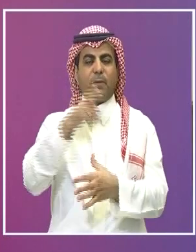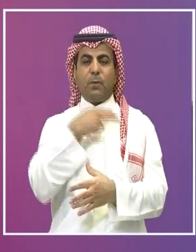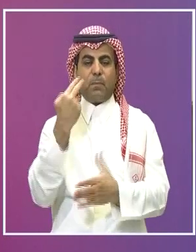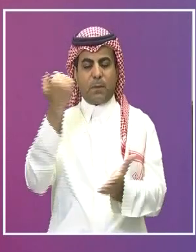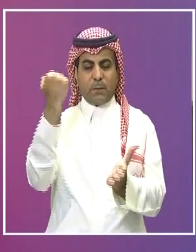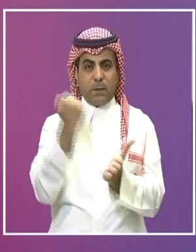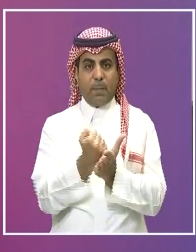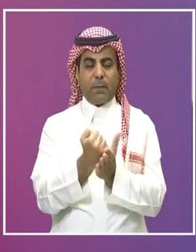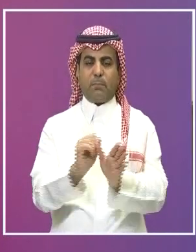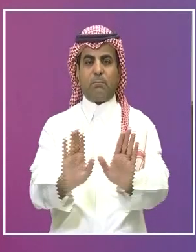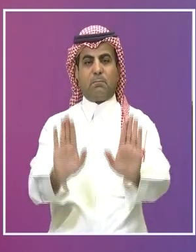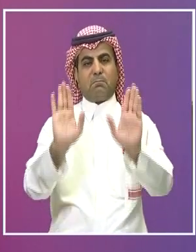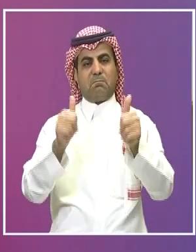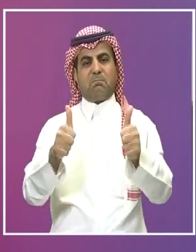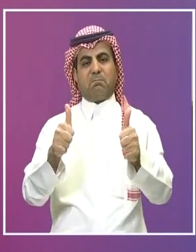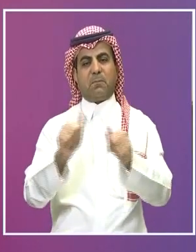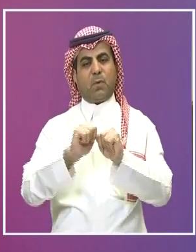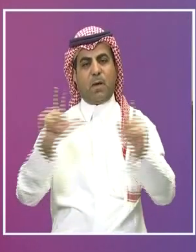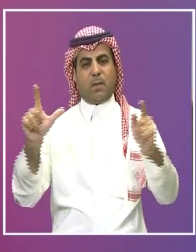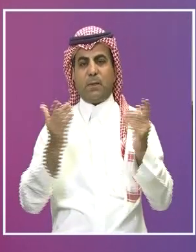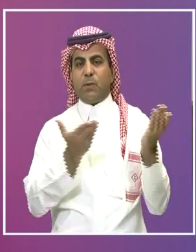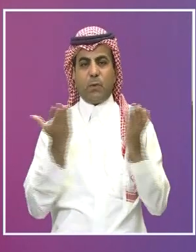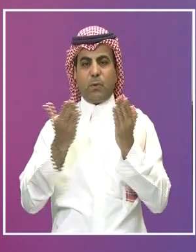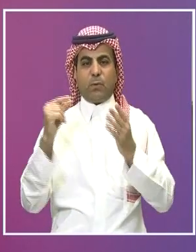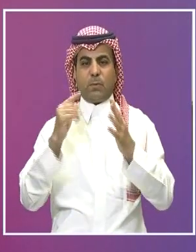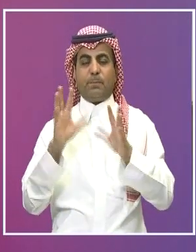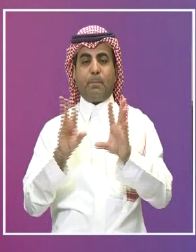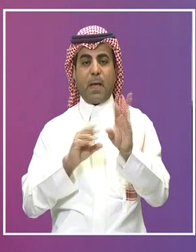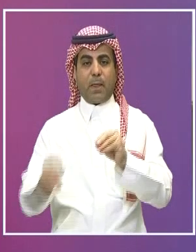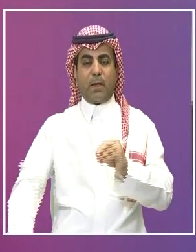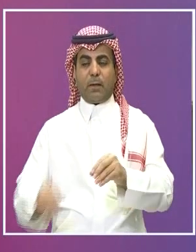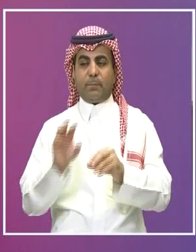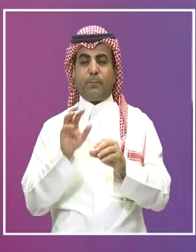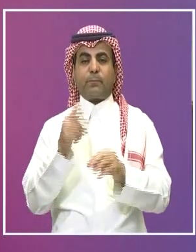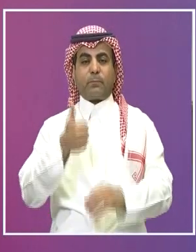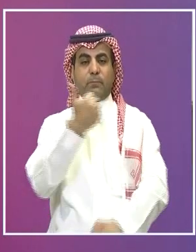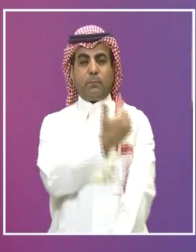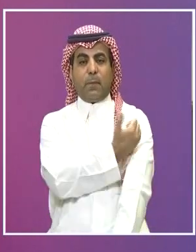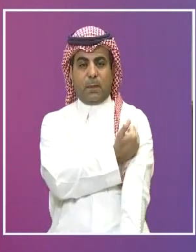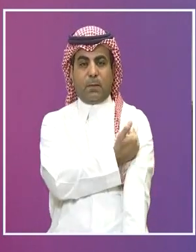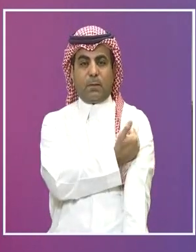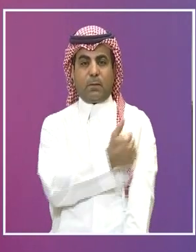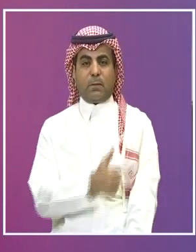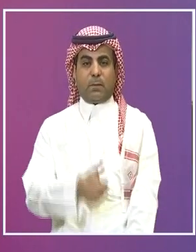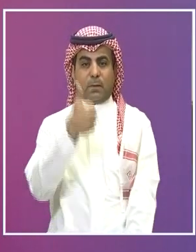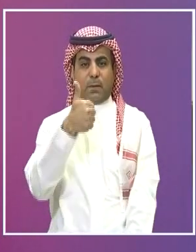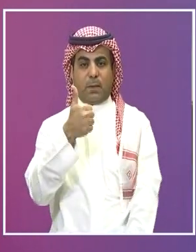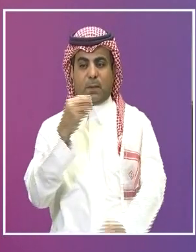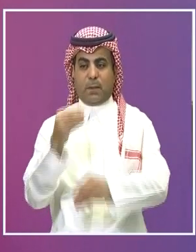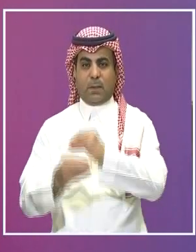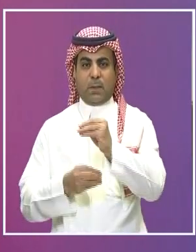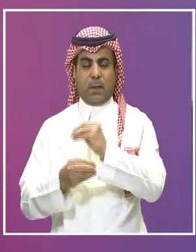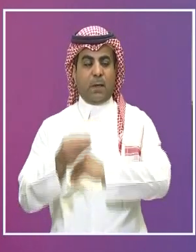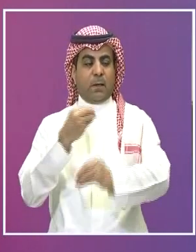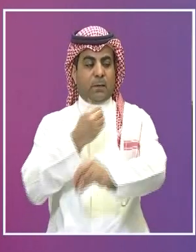الدراسات أشارت إلى مأمونيتها وفعاليتها وحدوث التنشيط، بل بعض الدراسات أشارت إلى أن هذا التبديل قد يعطي